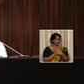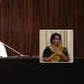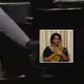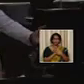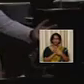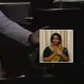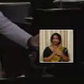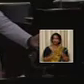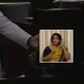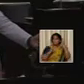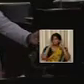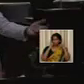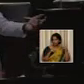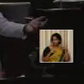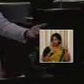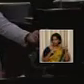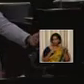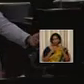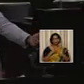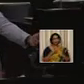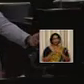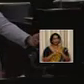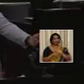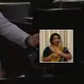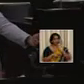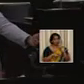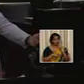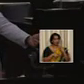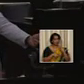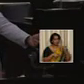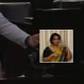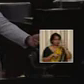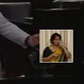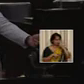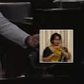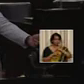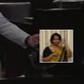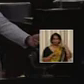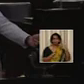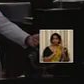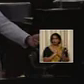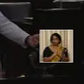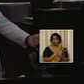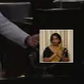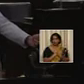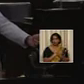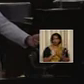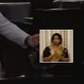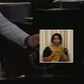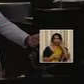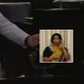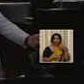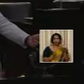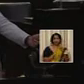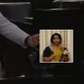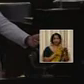විශේෂයෙන්ම මැලේසියාව ඊළඟට ඩුබායි මම ගිය සති කිහිපයකට කලින් ගිහිනකොට මට හම්බුණා තරුණයෝ කීප දෙනෙක් මම ආව